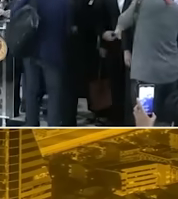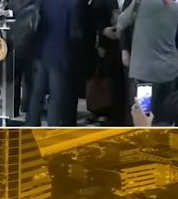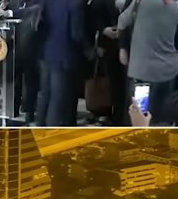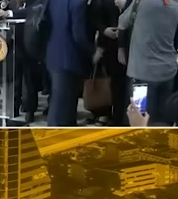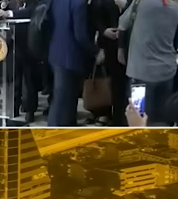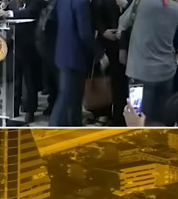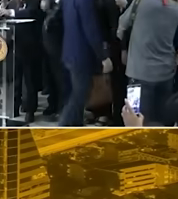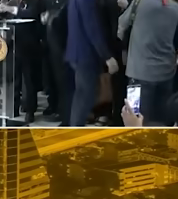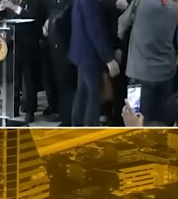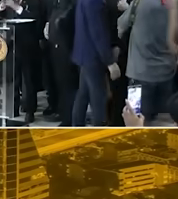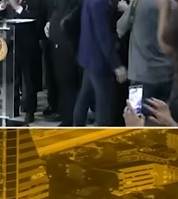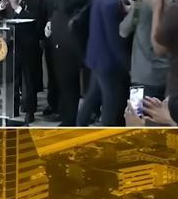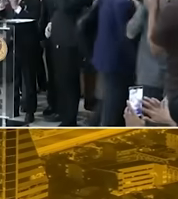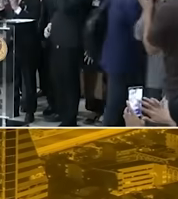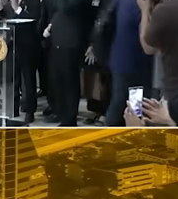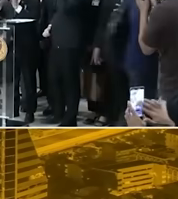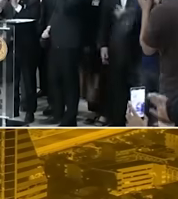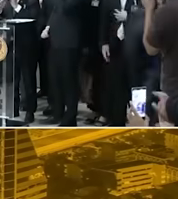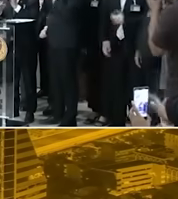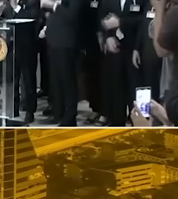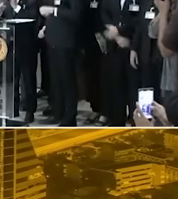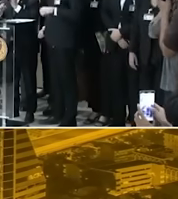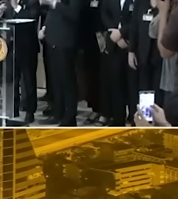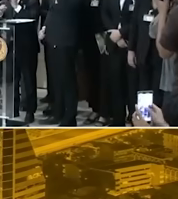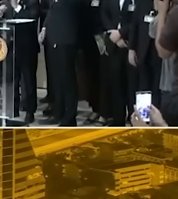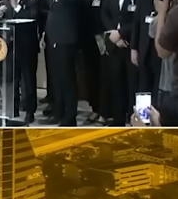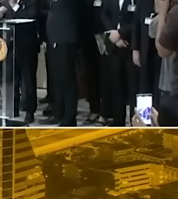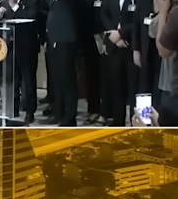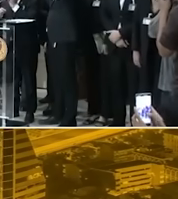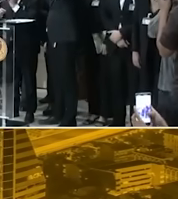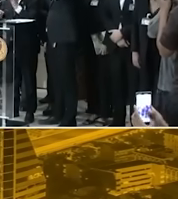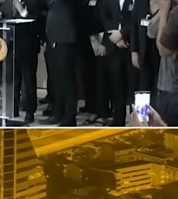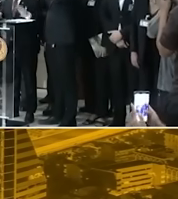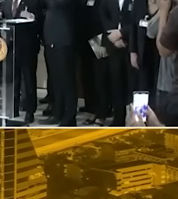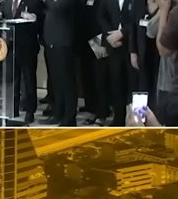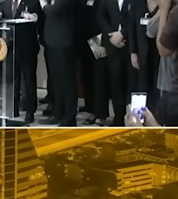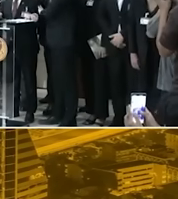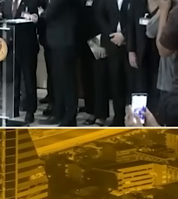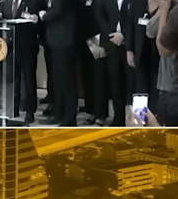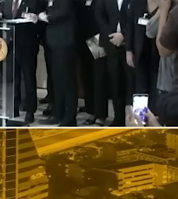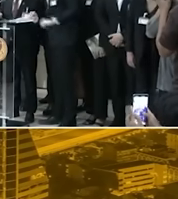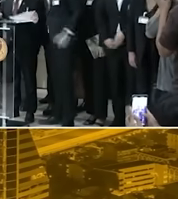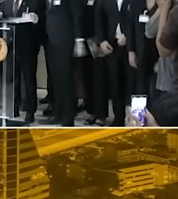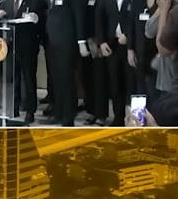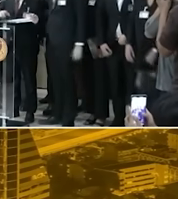เนี่ยมันเป็นอย่างเงี้ยเหมือนกับเราเล่นกีฬาแล้วเราแพ้กูจะขอแก้กติกาดีกว่าน ั่นน่ะสิ